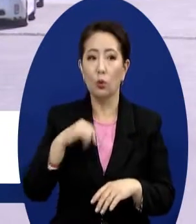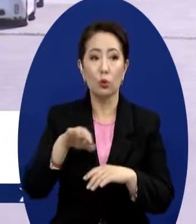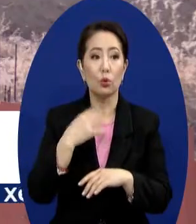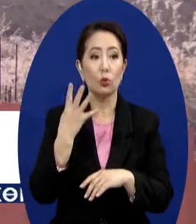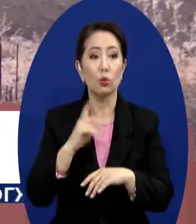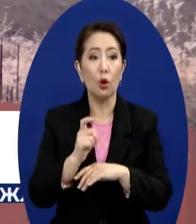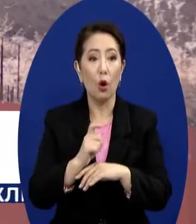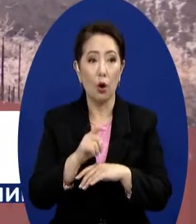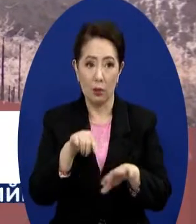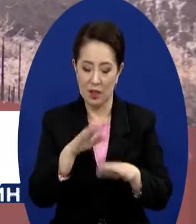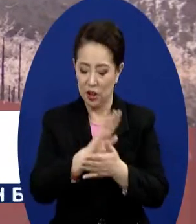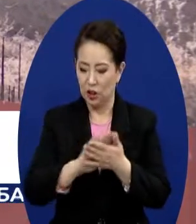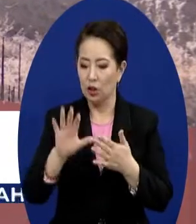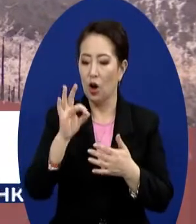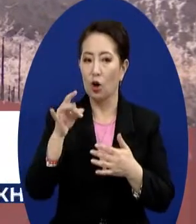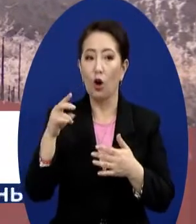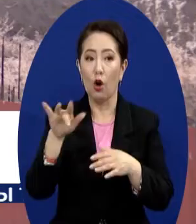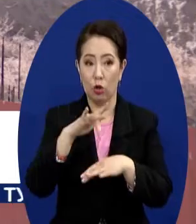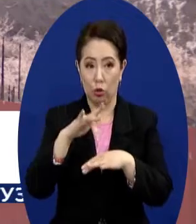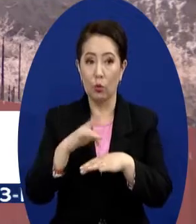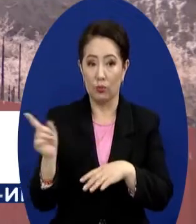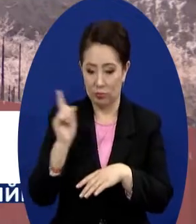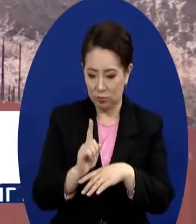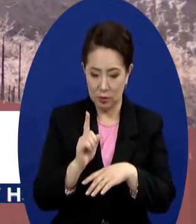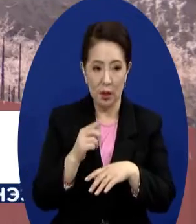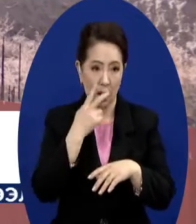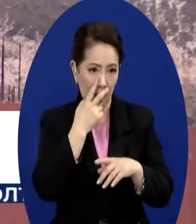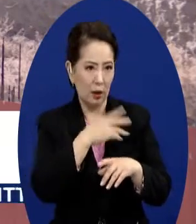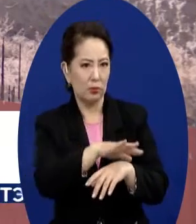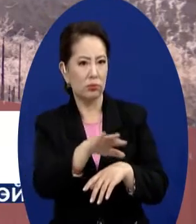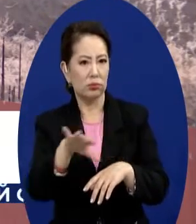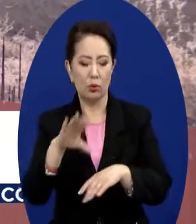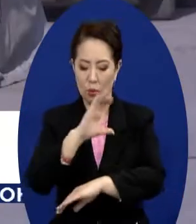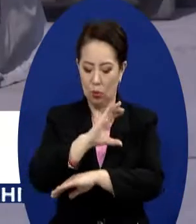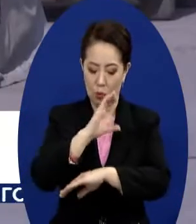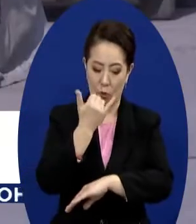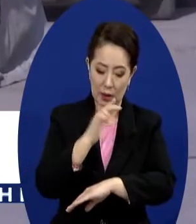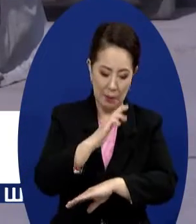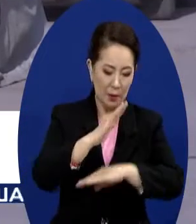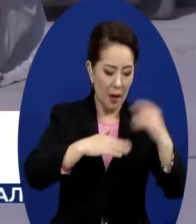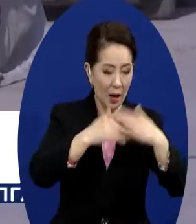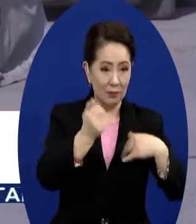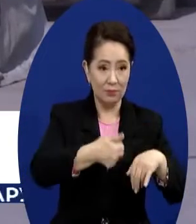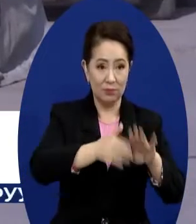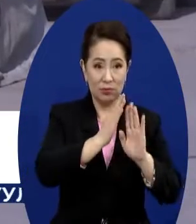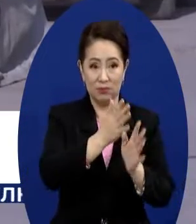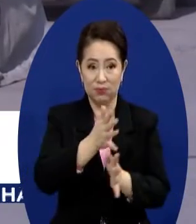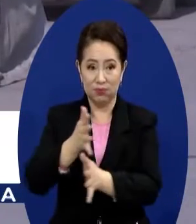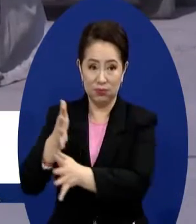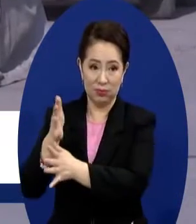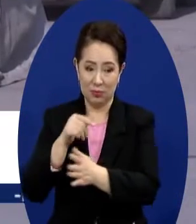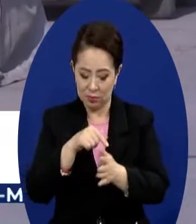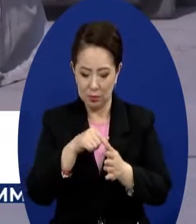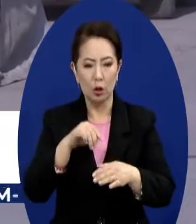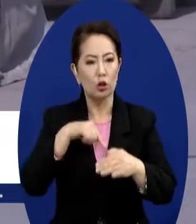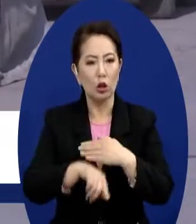нутаг дэвсгэрт байрлах шинэ үргө хотхонд ирсэн байна. За энэ мэтлэн нийслэлд баригдаж байгаа хотхонууд дунд сургууль цэцэрлэг